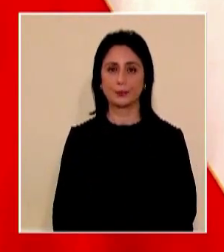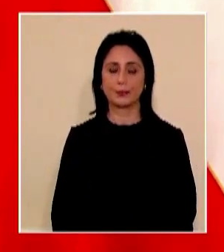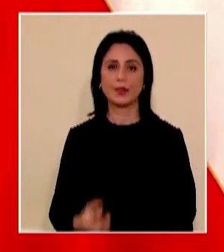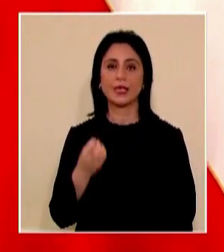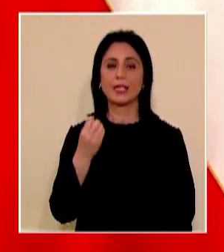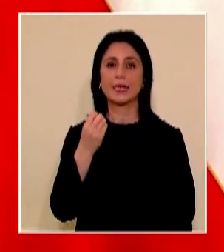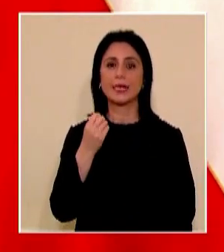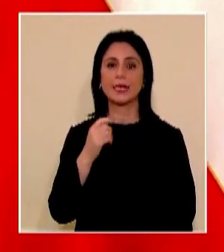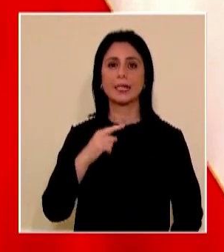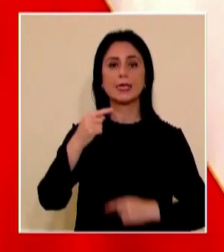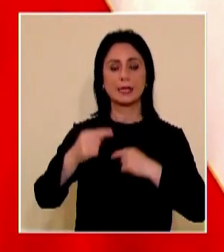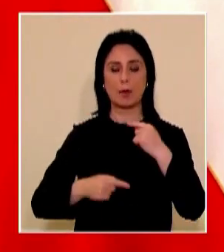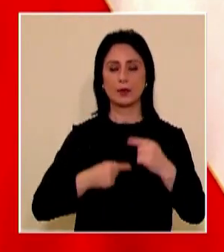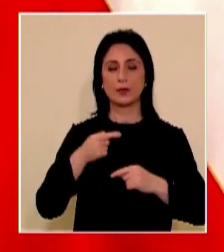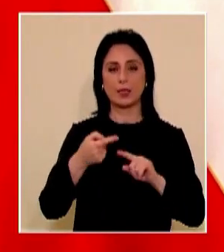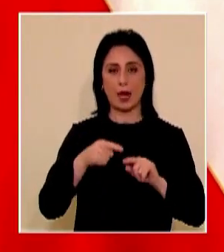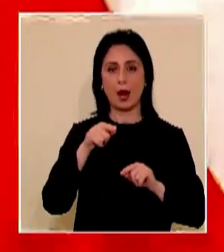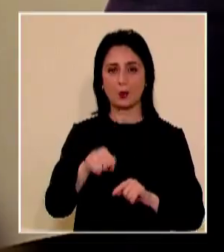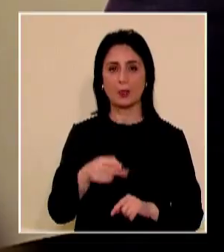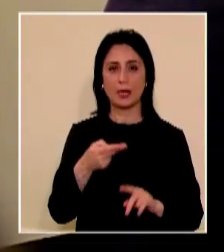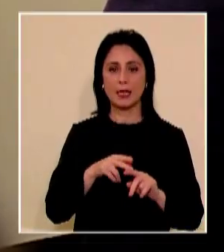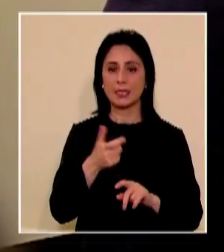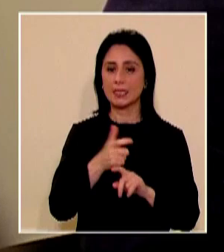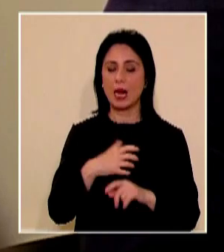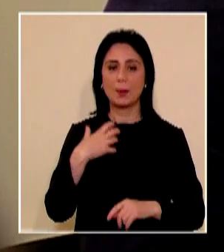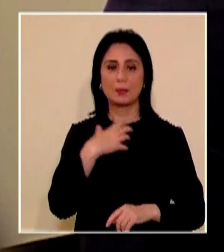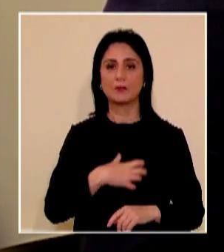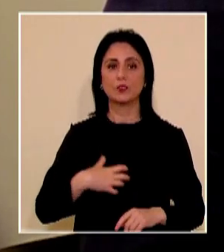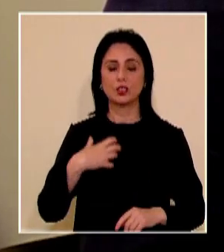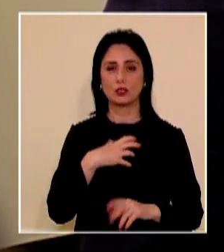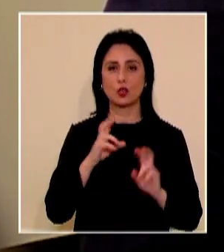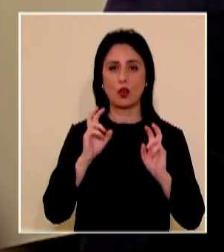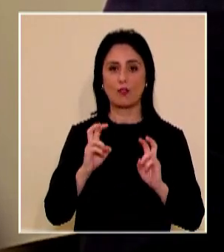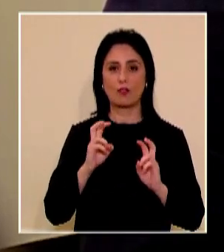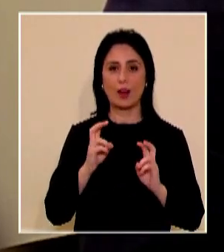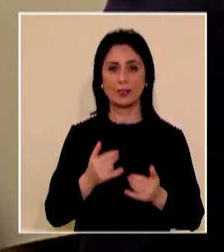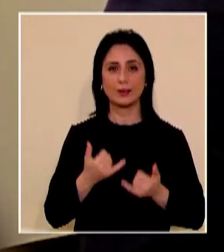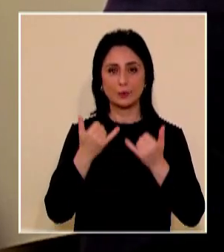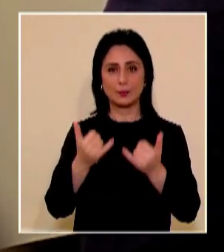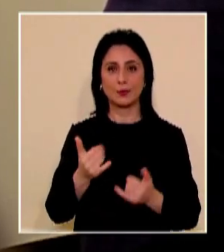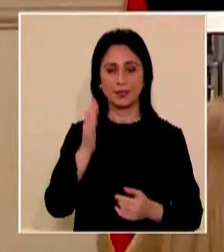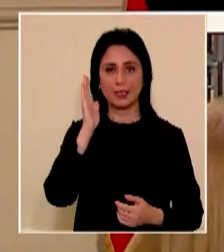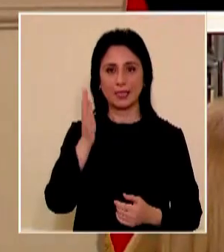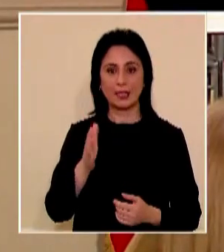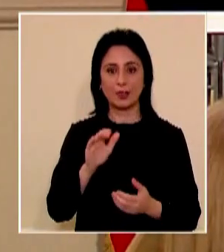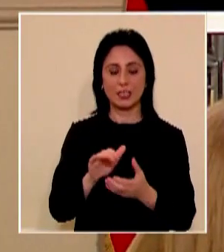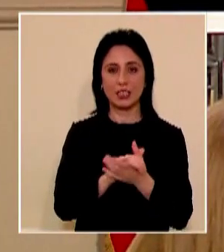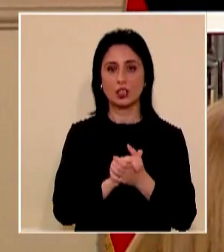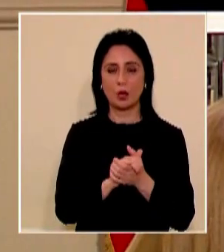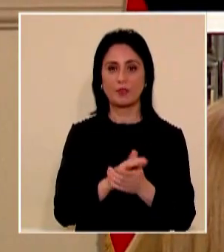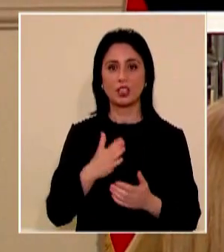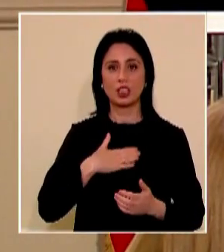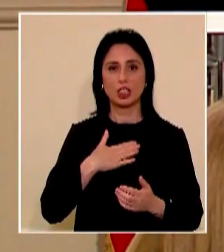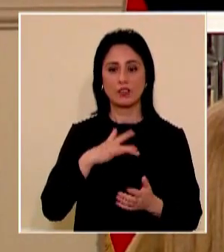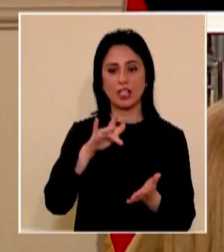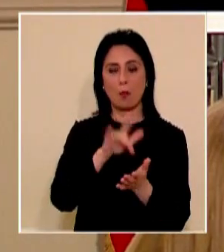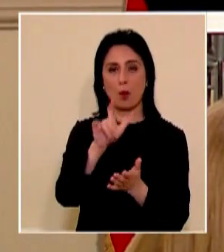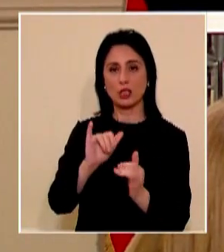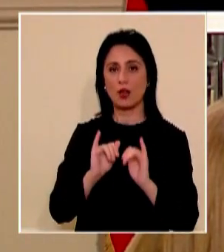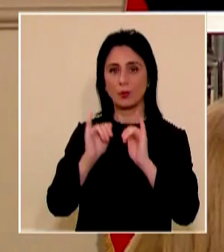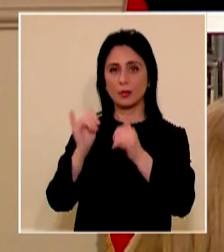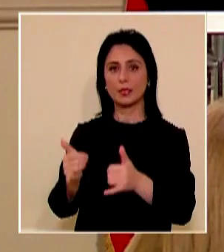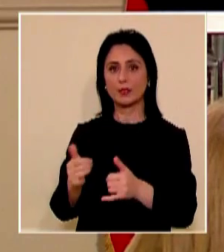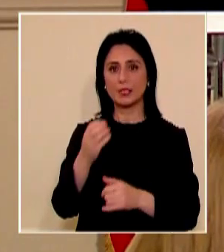შორის დამკვიდრდება ამითი და ეს ძალიან მნიშვნელოვანი ჟესტი იქნება სოლიდარობის ჩვენი